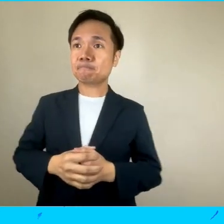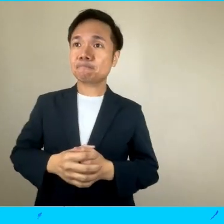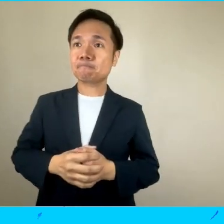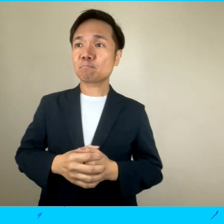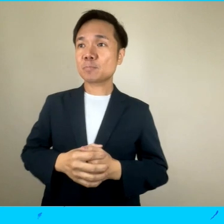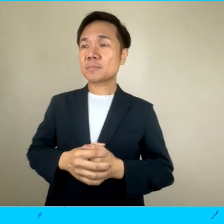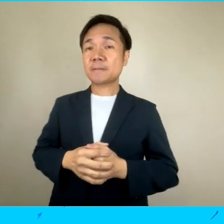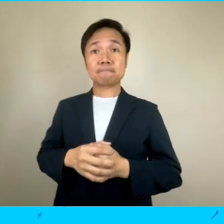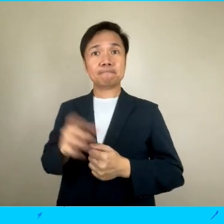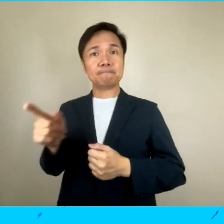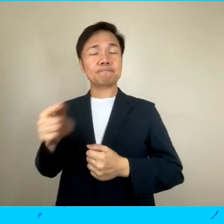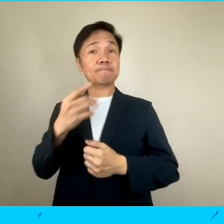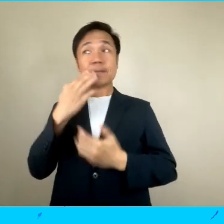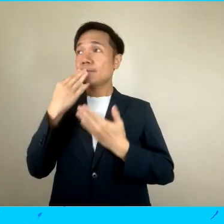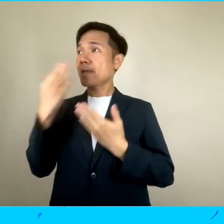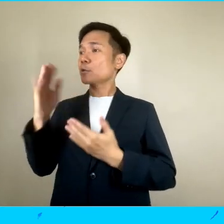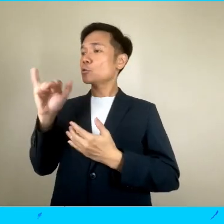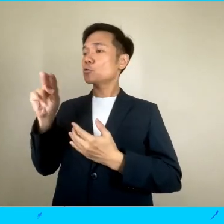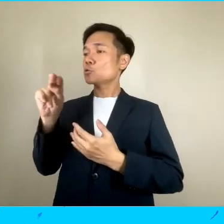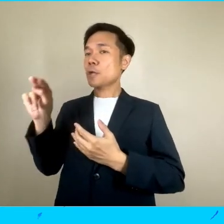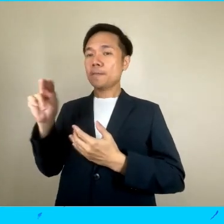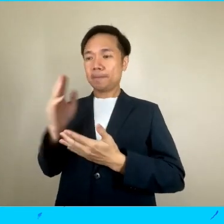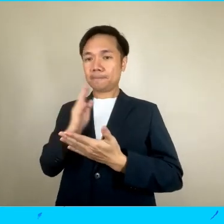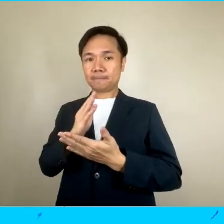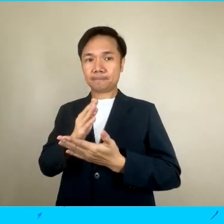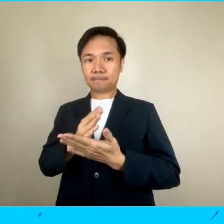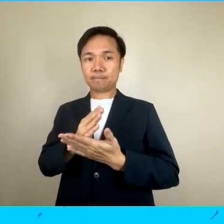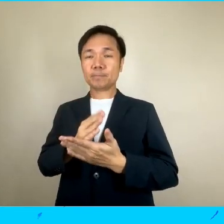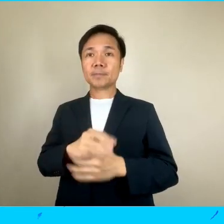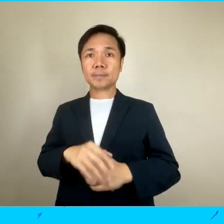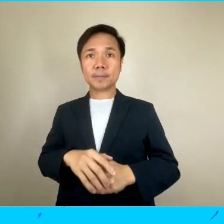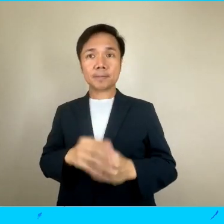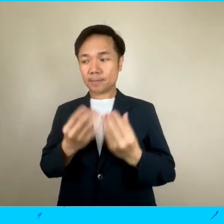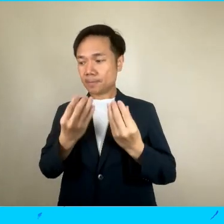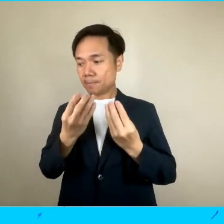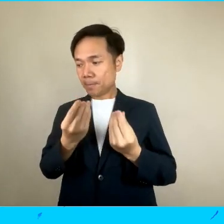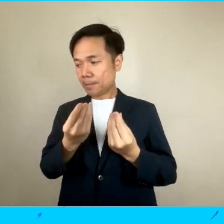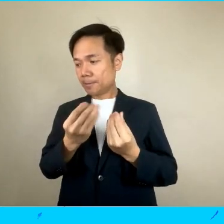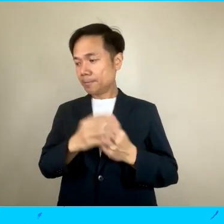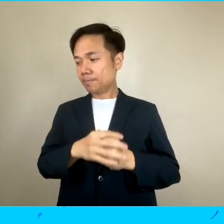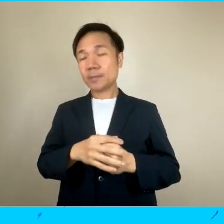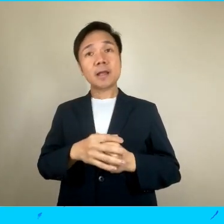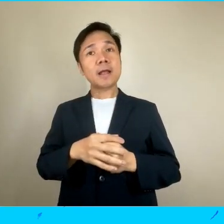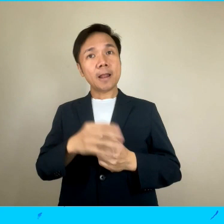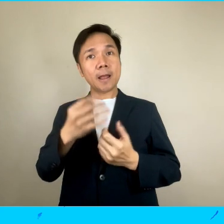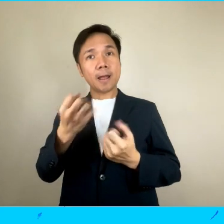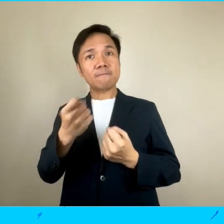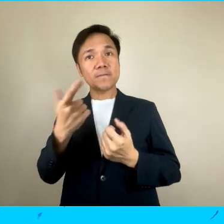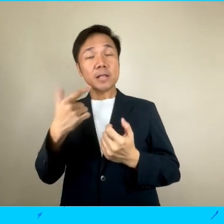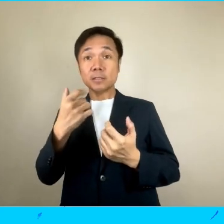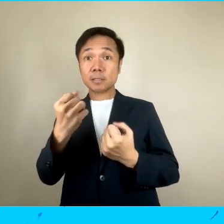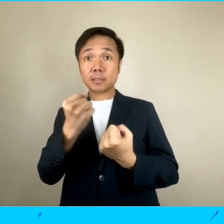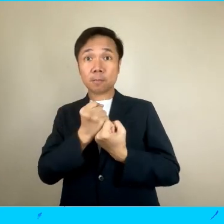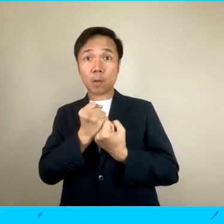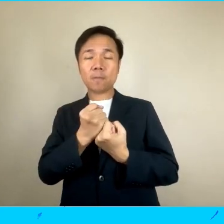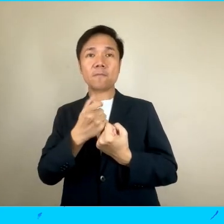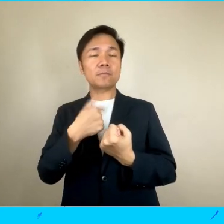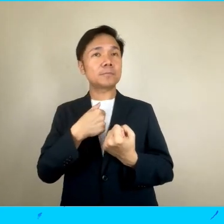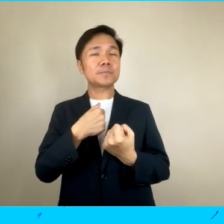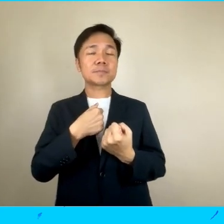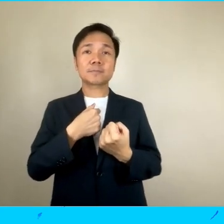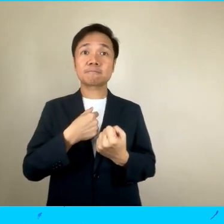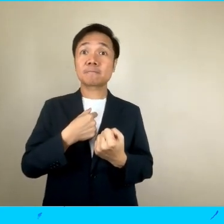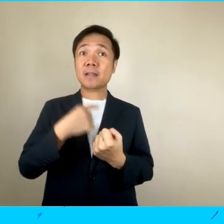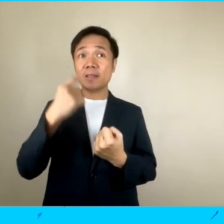Merci, Jen. Donc, la sécurité économique, ça veut dire essentiellement fournir assez